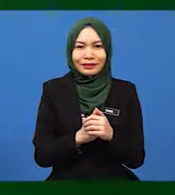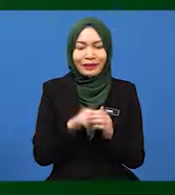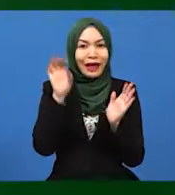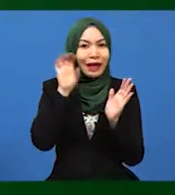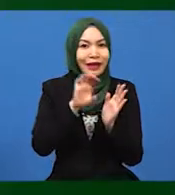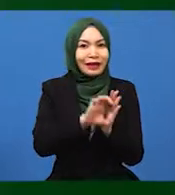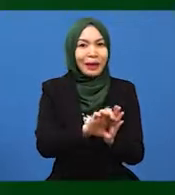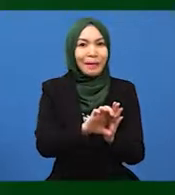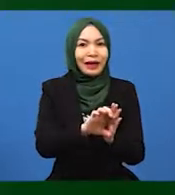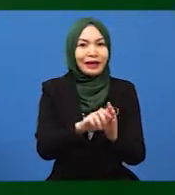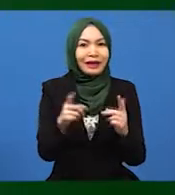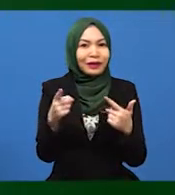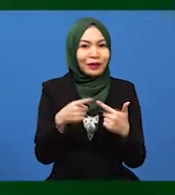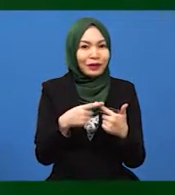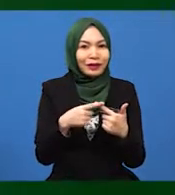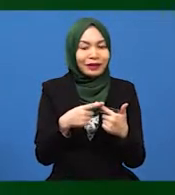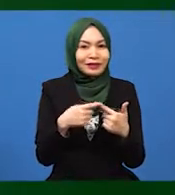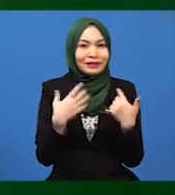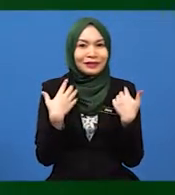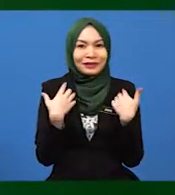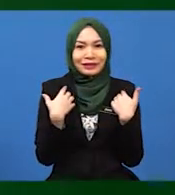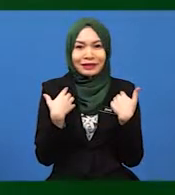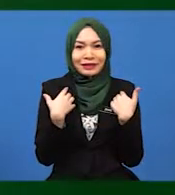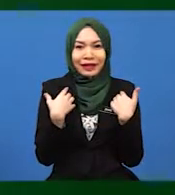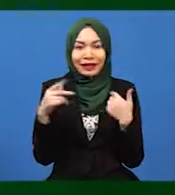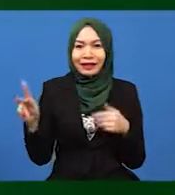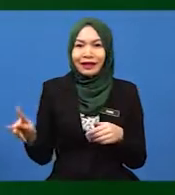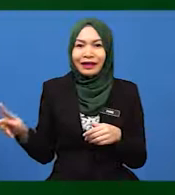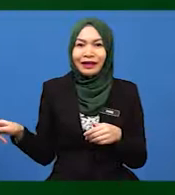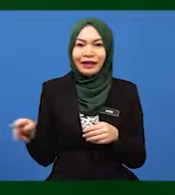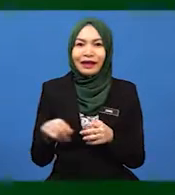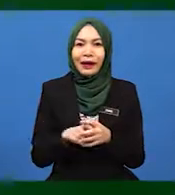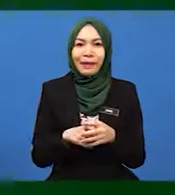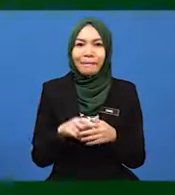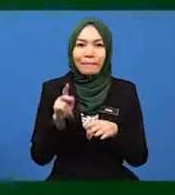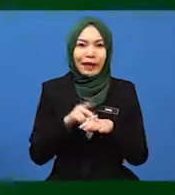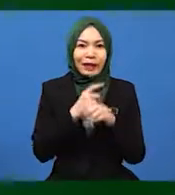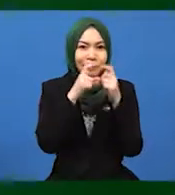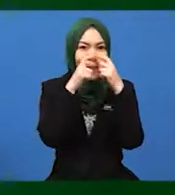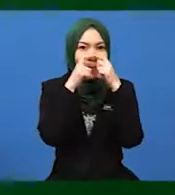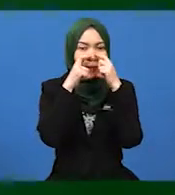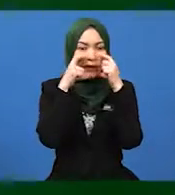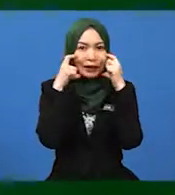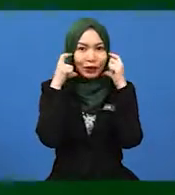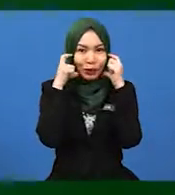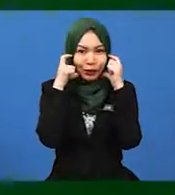Gambar yang kedua pula, kelihatan seorang kanak-kanak memakai pelitup muka.